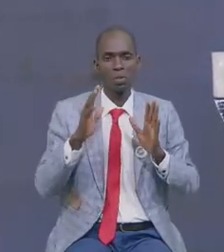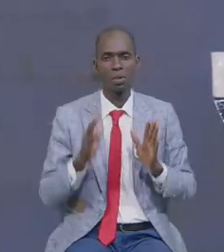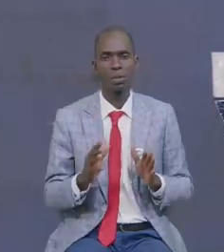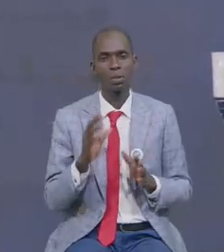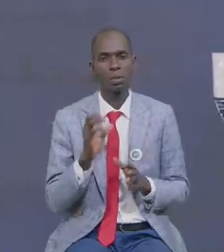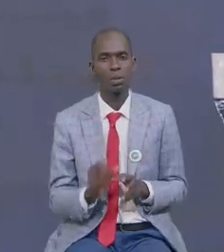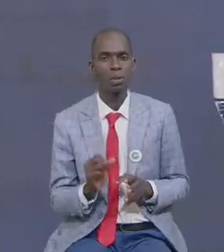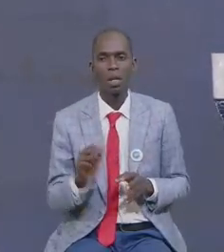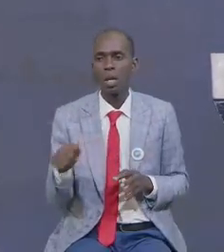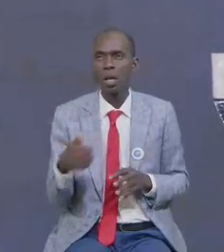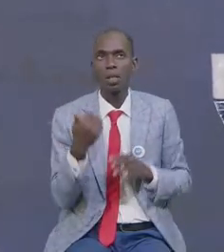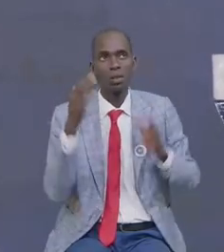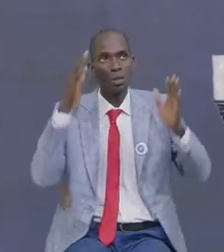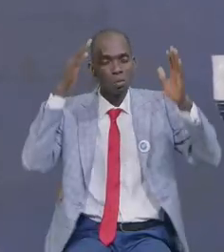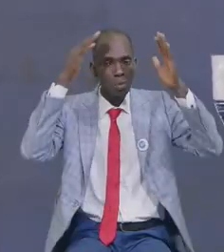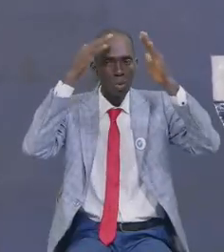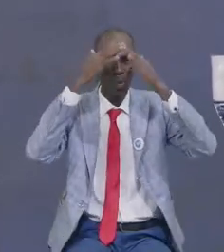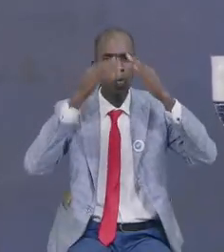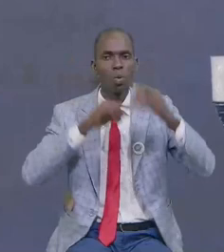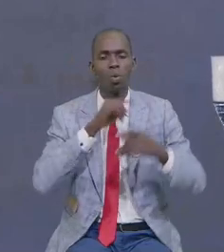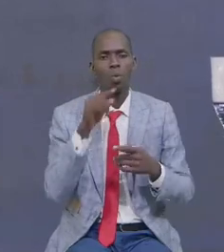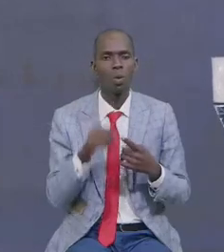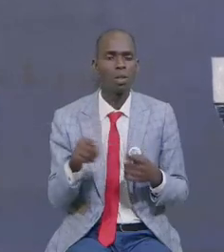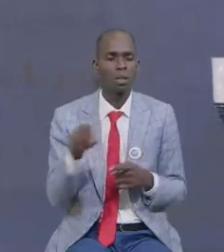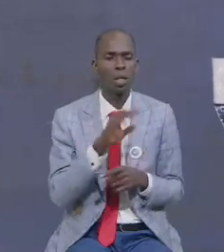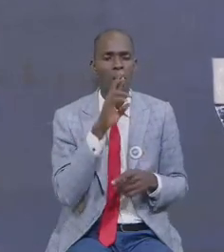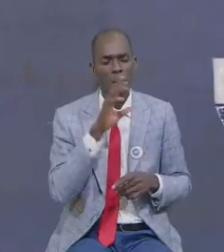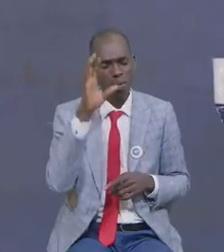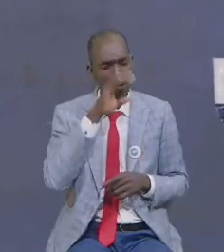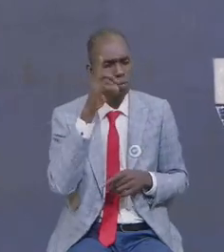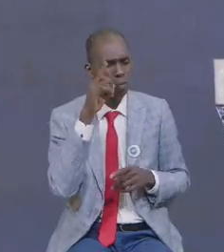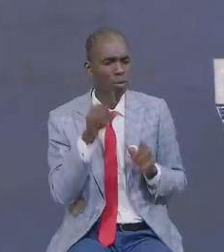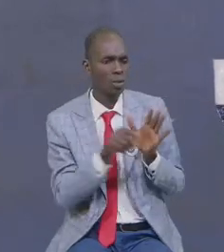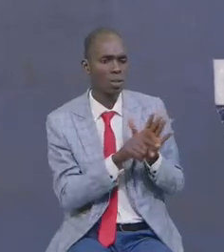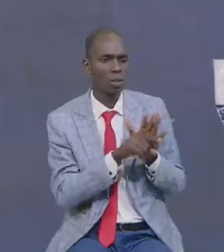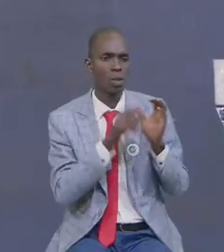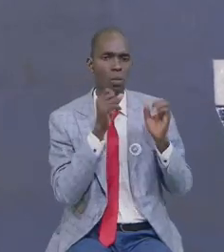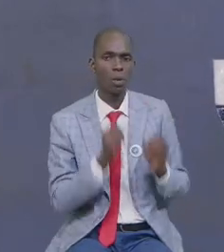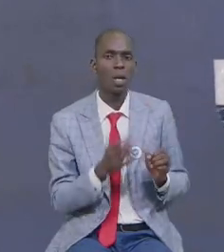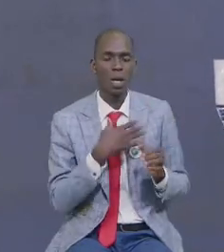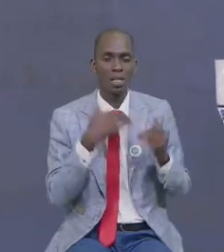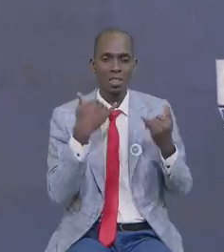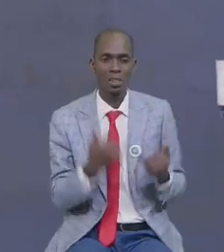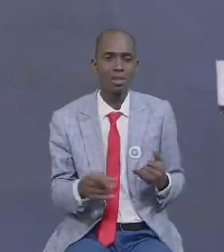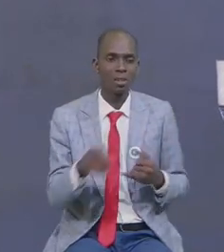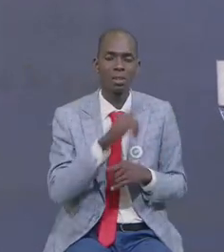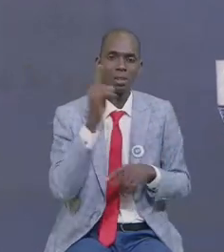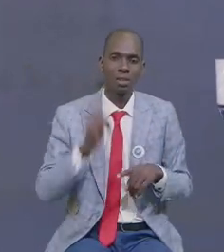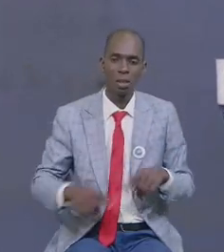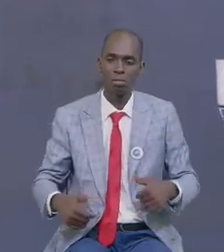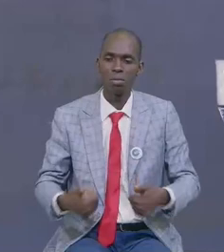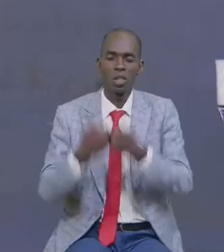un évêque, quand ils ont cherché une puissance alternative, maintenant ils ne peuvent pas affronter